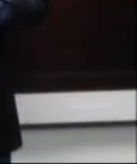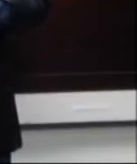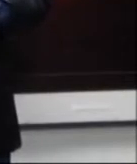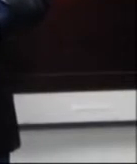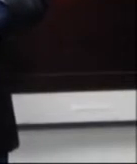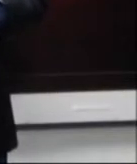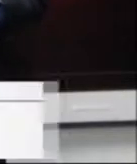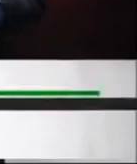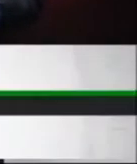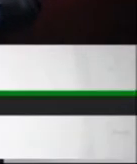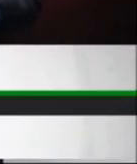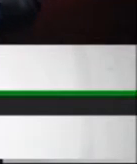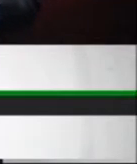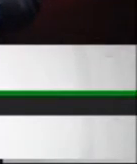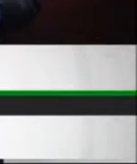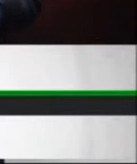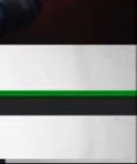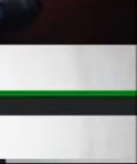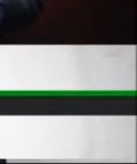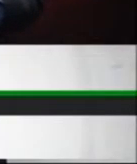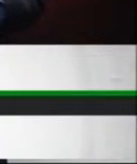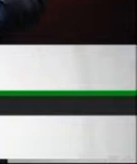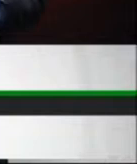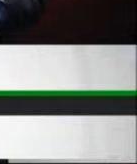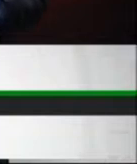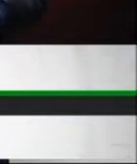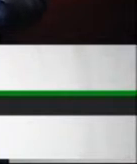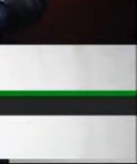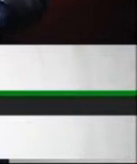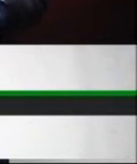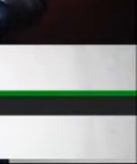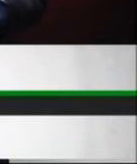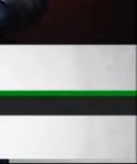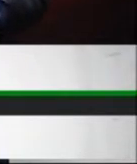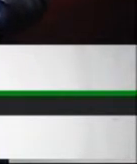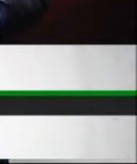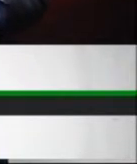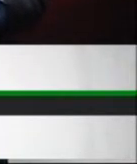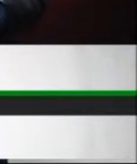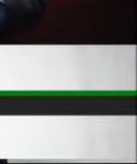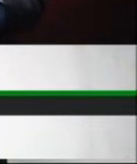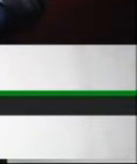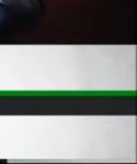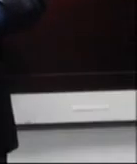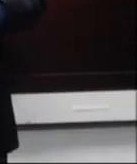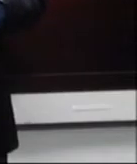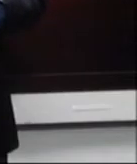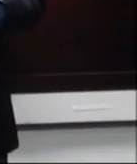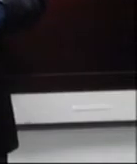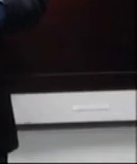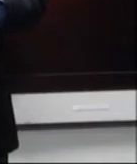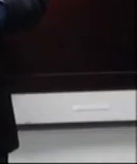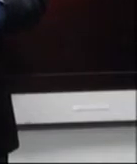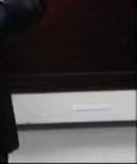บิสมิลลาฮิรเราะห์มานิรเราะฮีมอัสสลามุอะลัยกุมวะเราะห์มะตุลลอฮ์วะบะเราะกาตุฮ์พบกับผมอับดุลอาซีมคุณทาสดีในข่าวต้นชั่วโมงครับเริ่ม